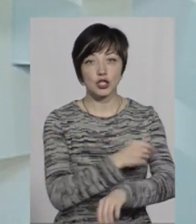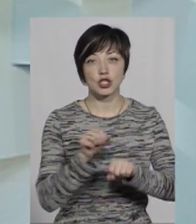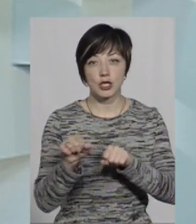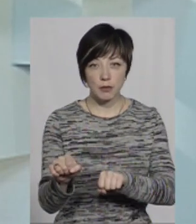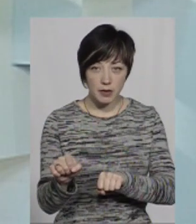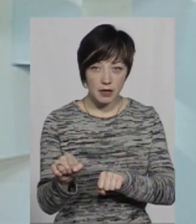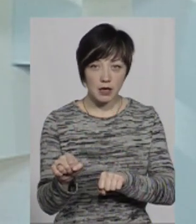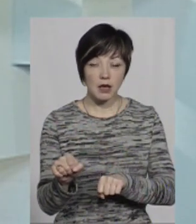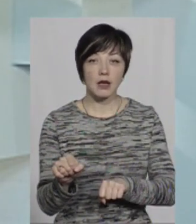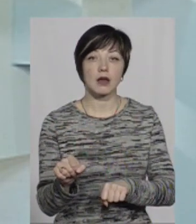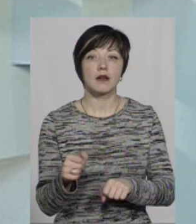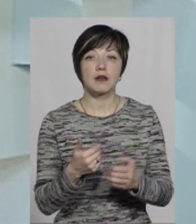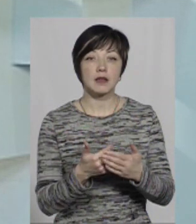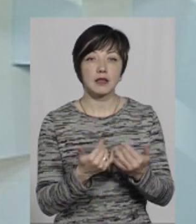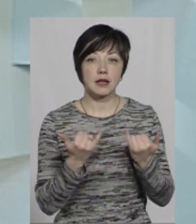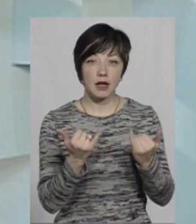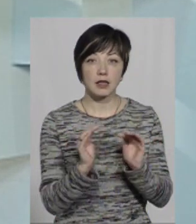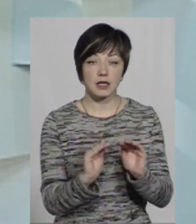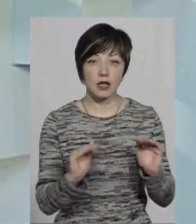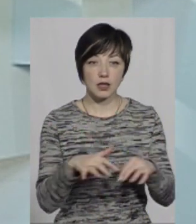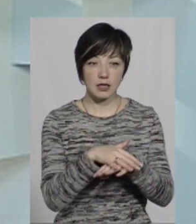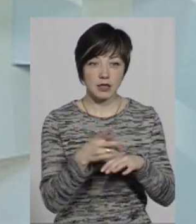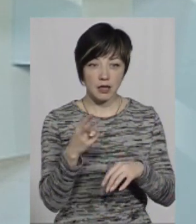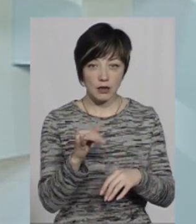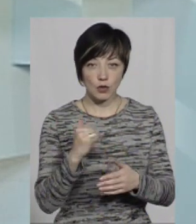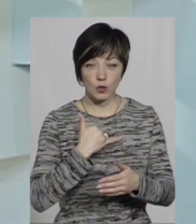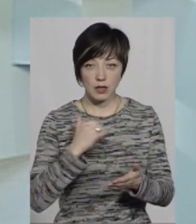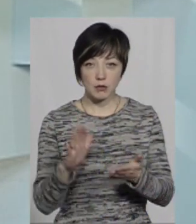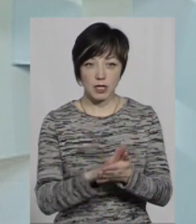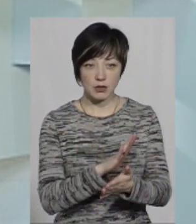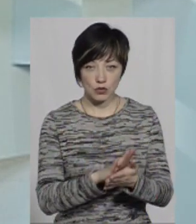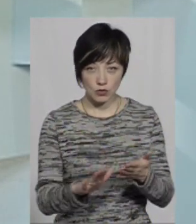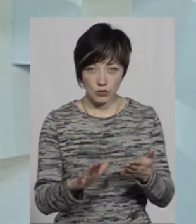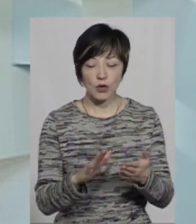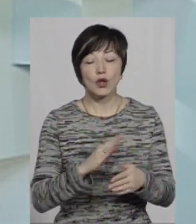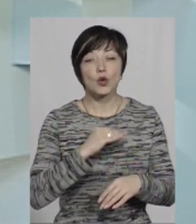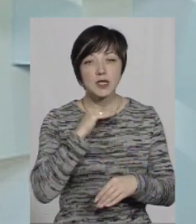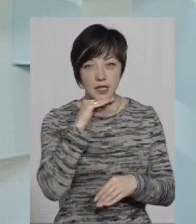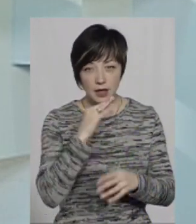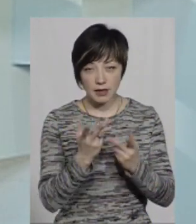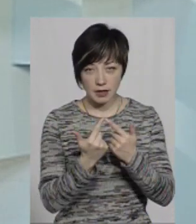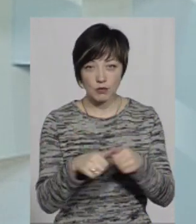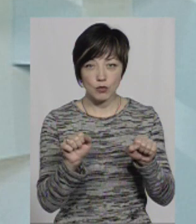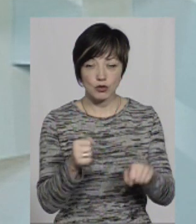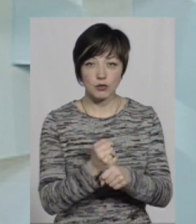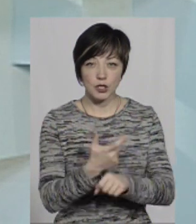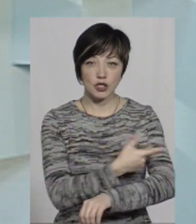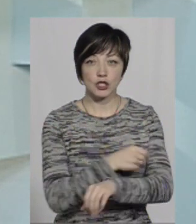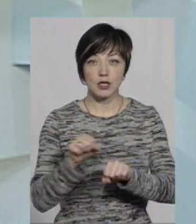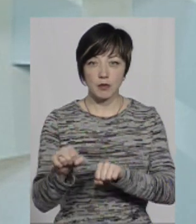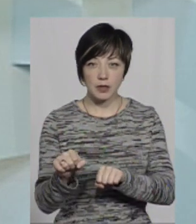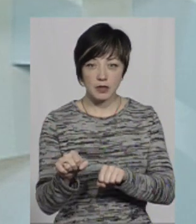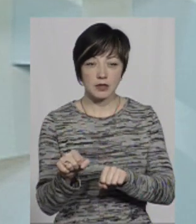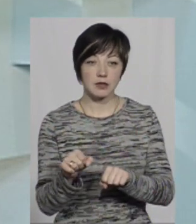щеплення. Щеплення для дитячого населення у нас на сьогоднішній день є в достатній кількості, і можна зробити щеплення,